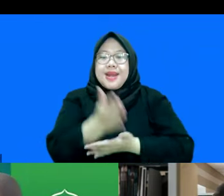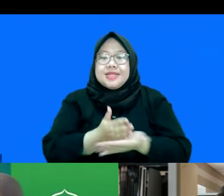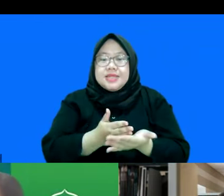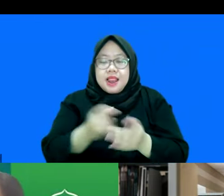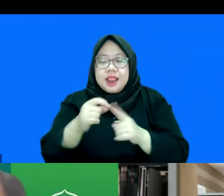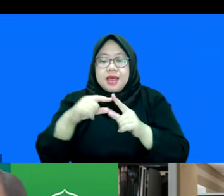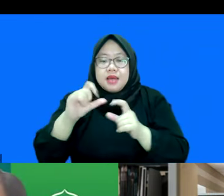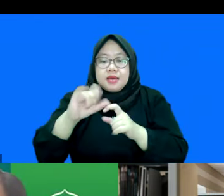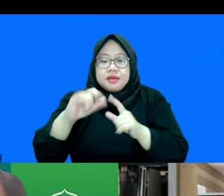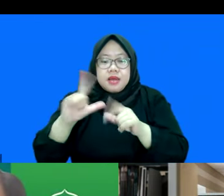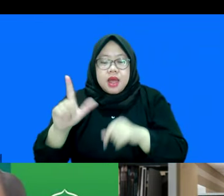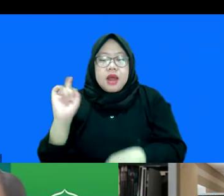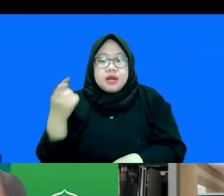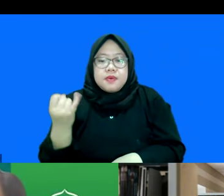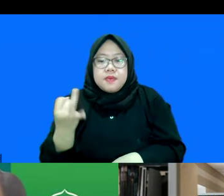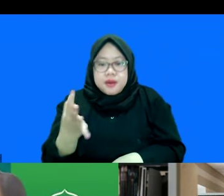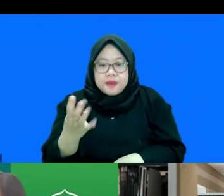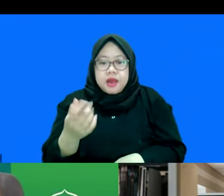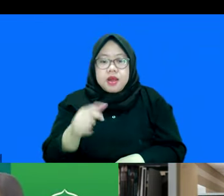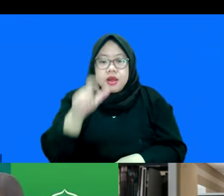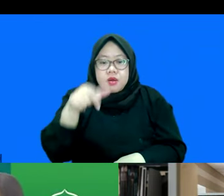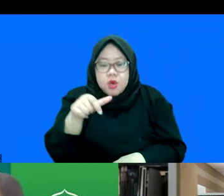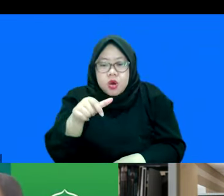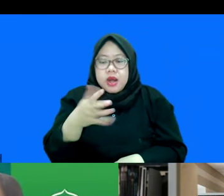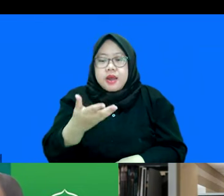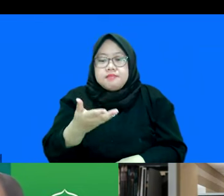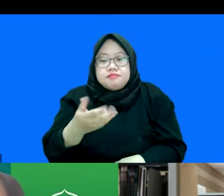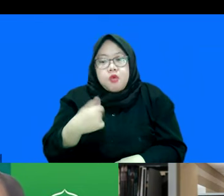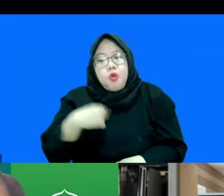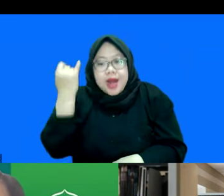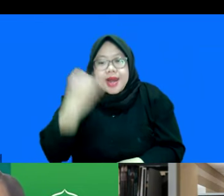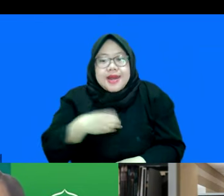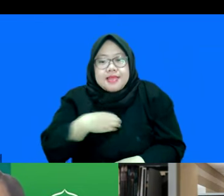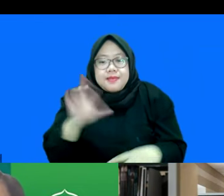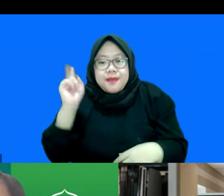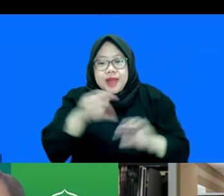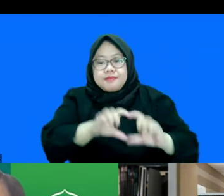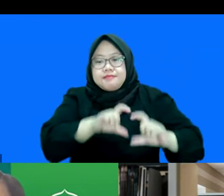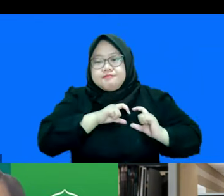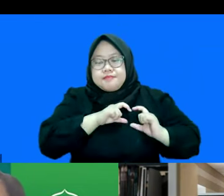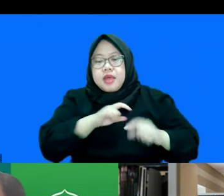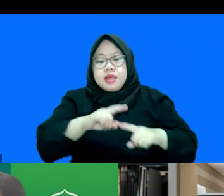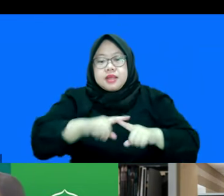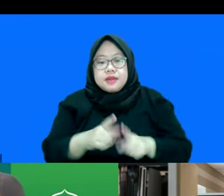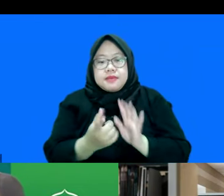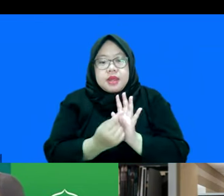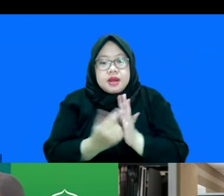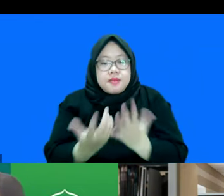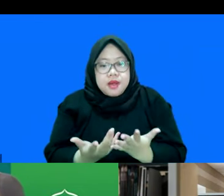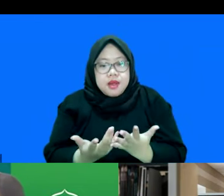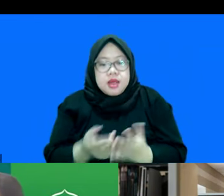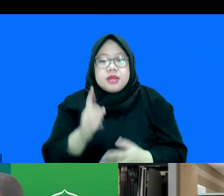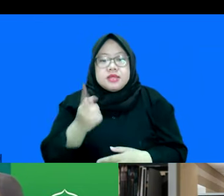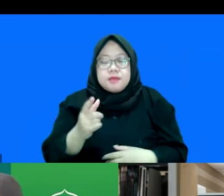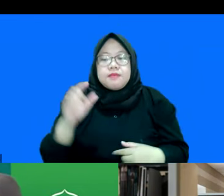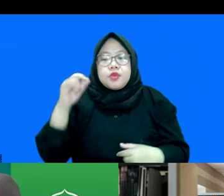dan penyidikan. Ada beberapa penyidik yang inisiatif menggunakan kamera. Tapi tadi itu tadi karena ini sifatnya inisiatif,